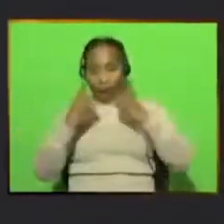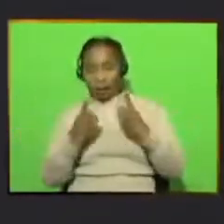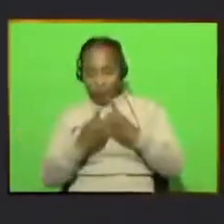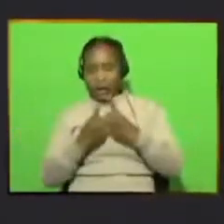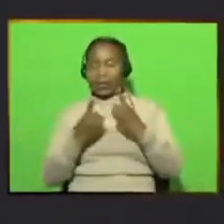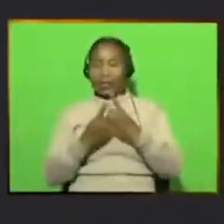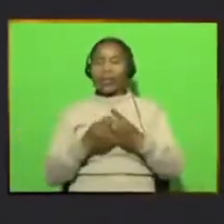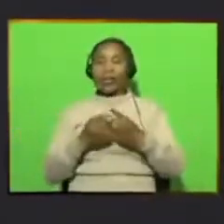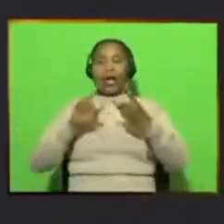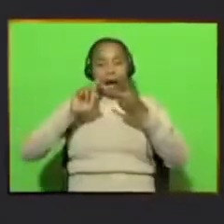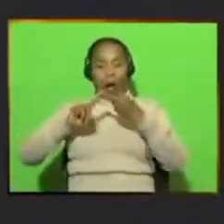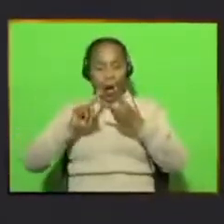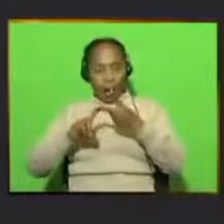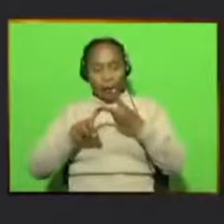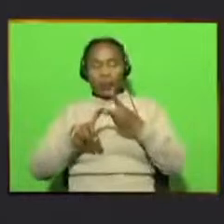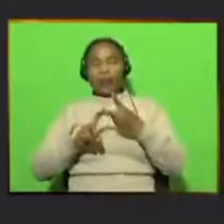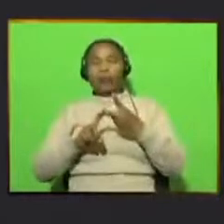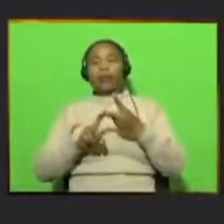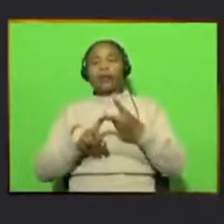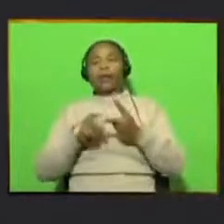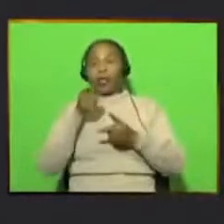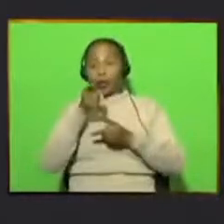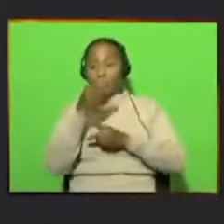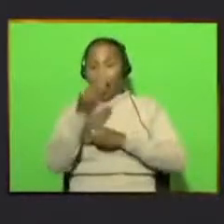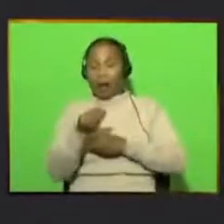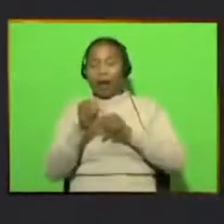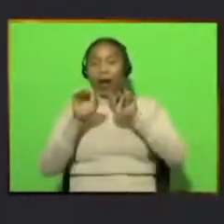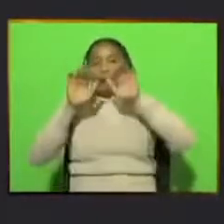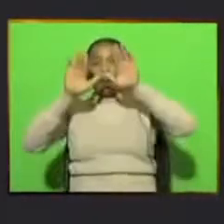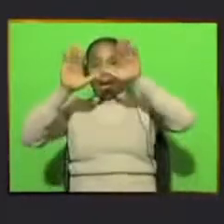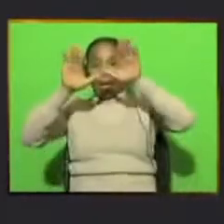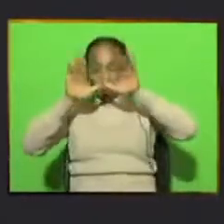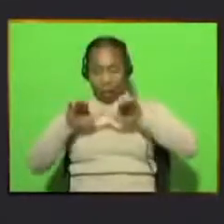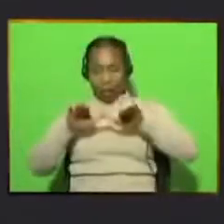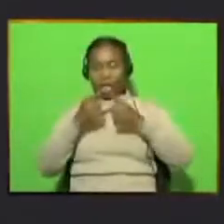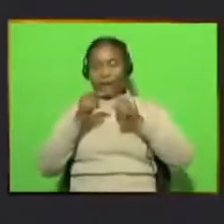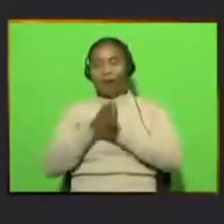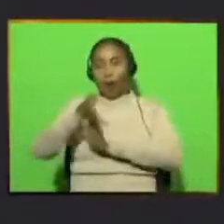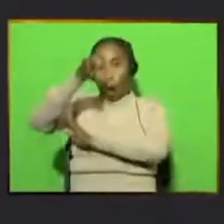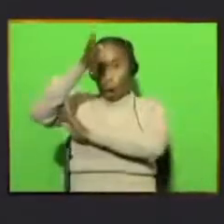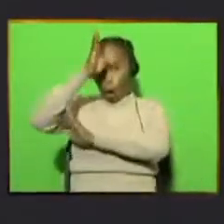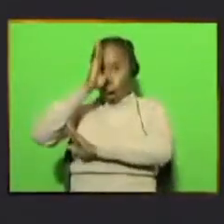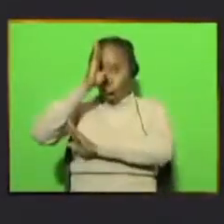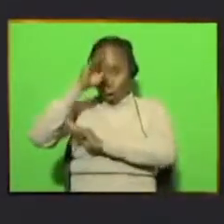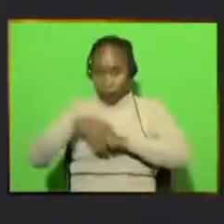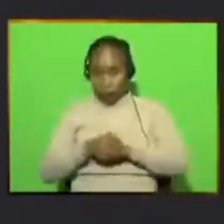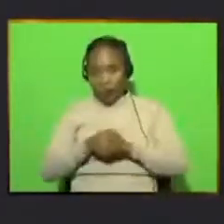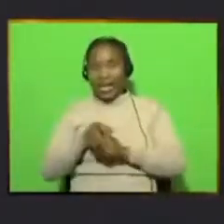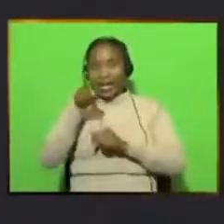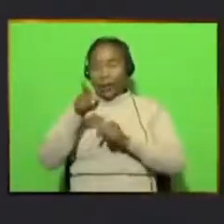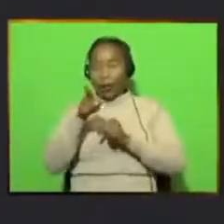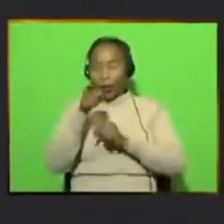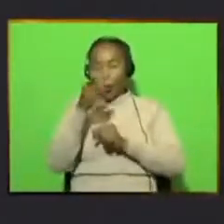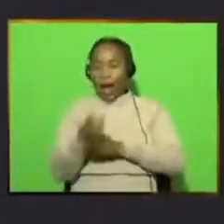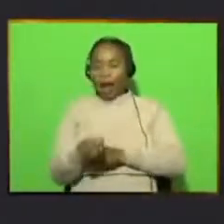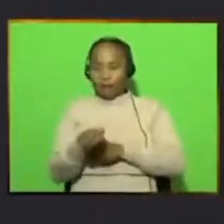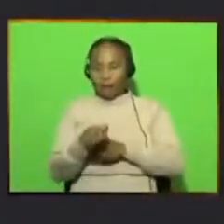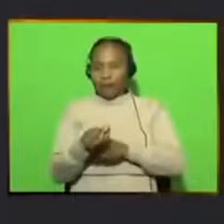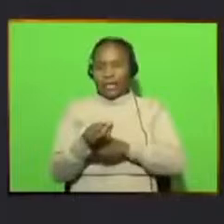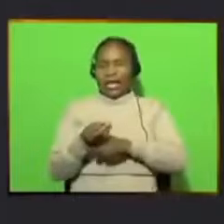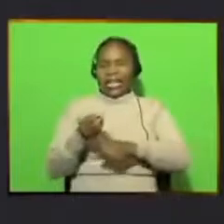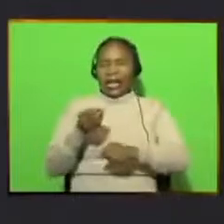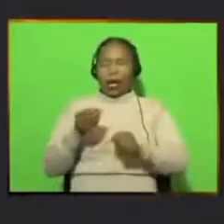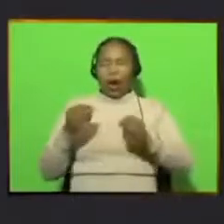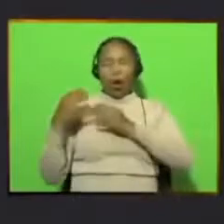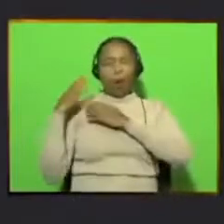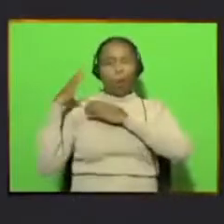ontvang. Dis 'n groot las en taak op u skouers. Alleen gaan u